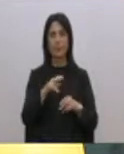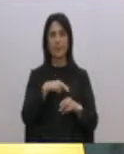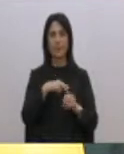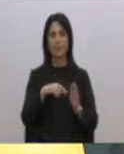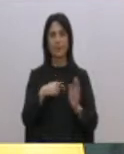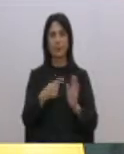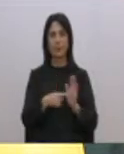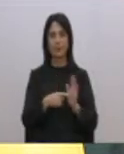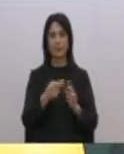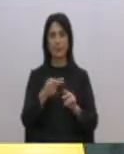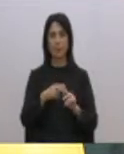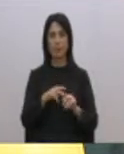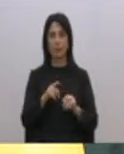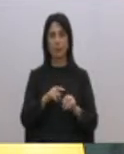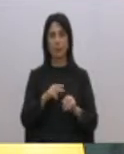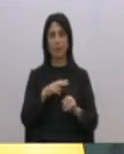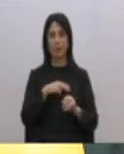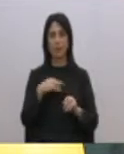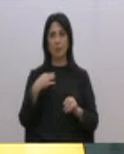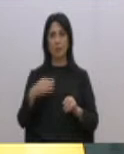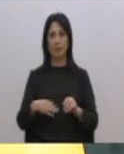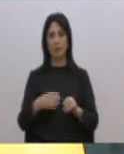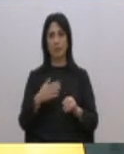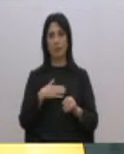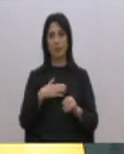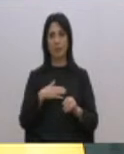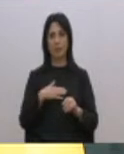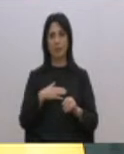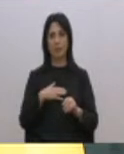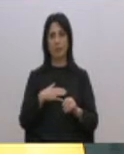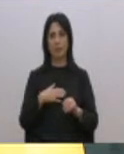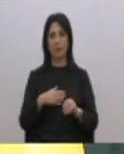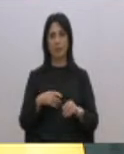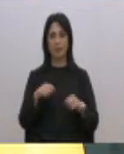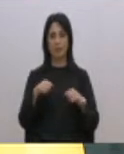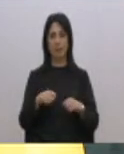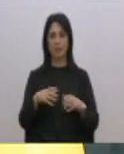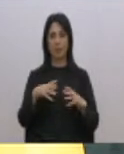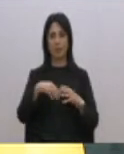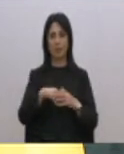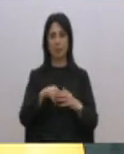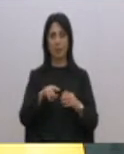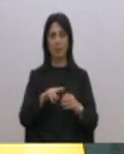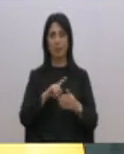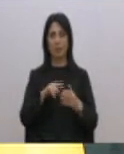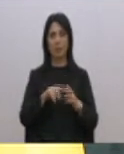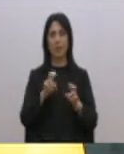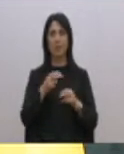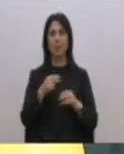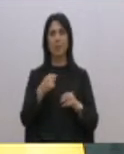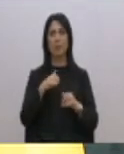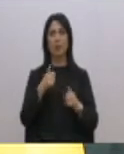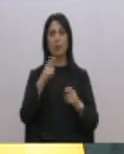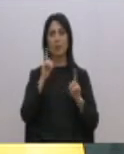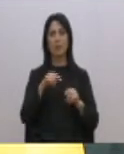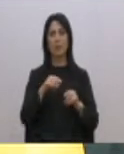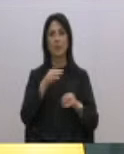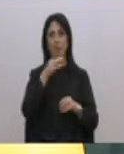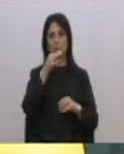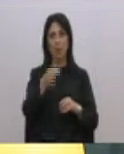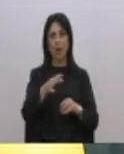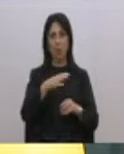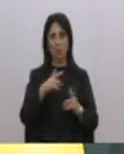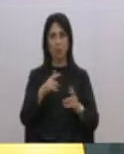კითხვებს, იმიტომ რომ საპალატო მდივანი ვარ და ჩემს ასე ვთქვათ მანდატში შემოდის ეს თემა და მე როგორც ვიცი პასუხი